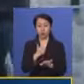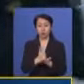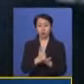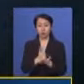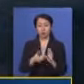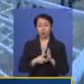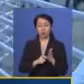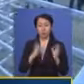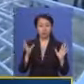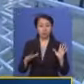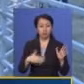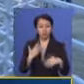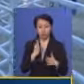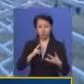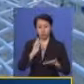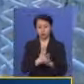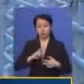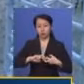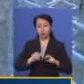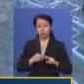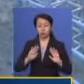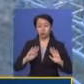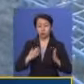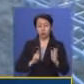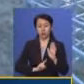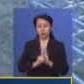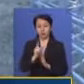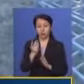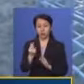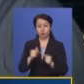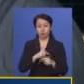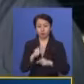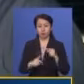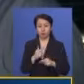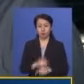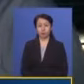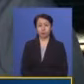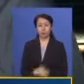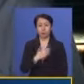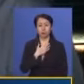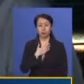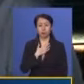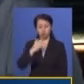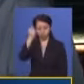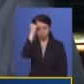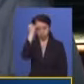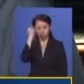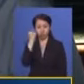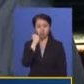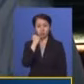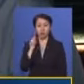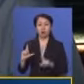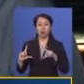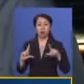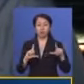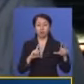где не будет ветра. Но есть и проблема, с которой уже пришлось столкнуться начинающему предпринимателю. Я поблагодарил бы поставщика